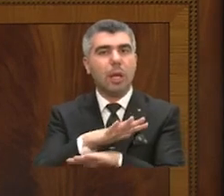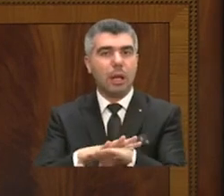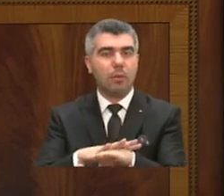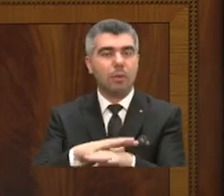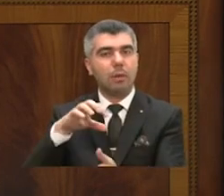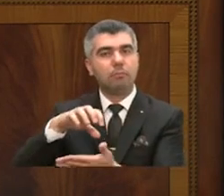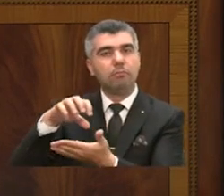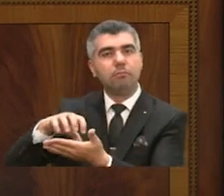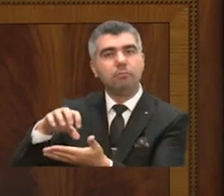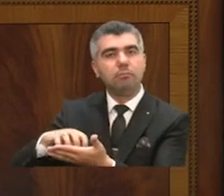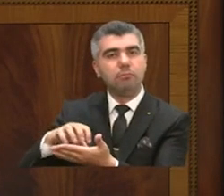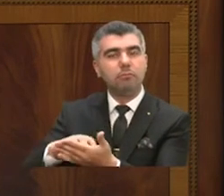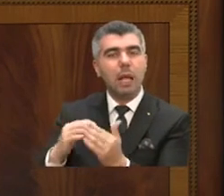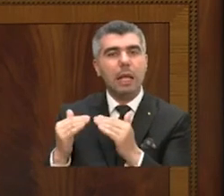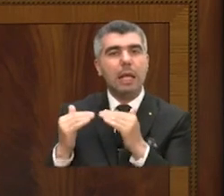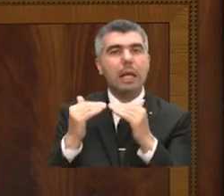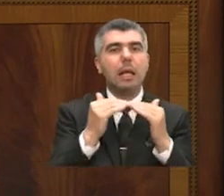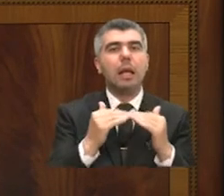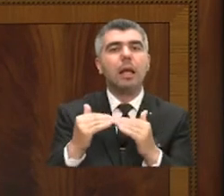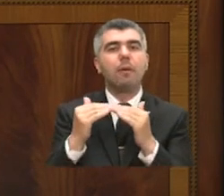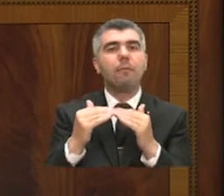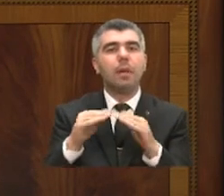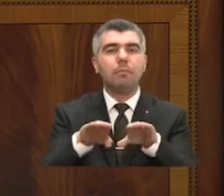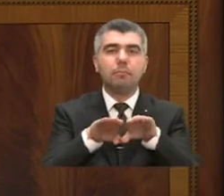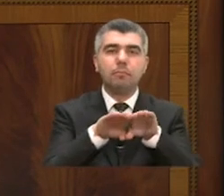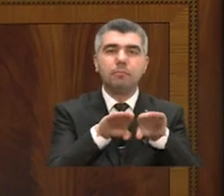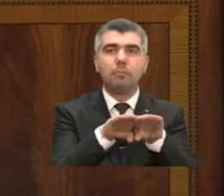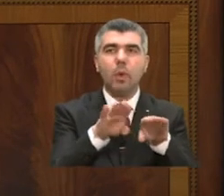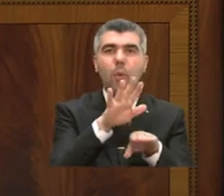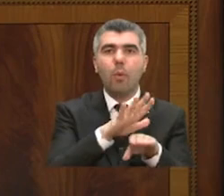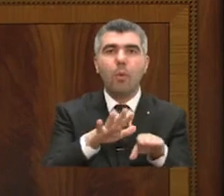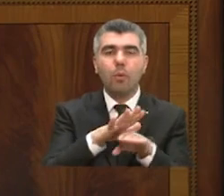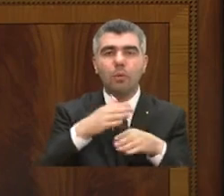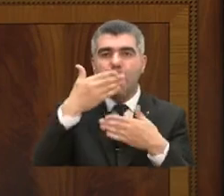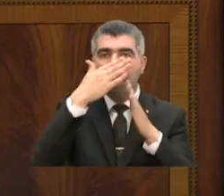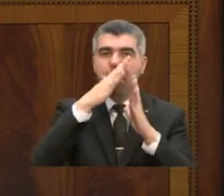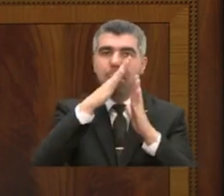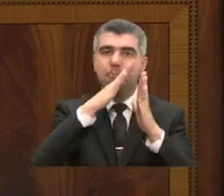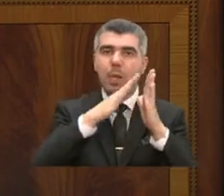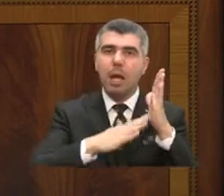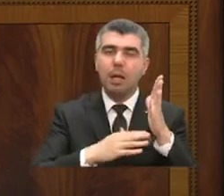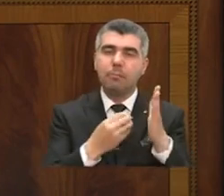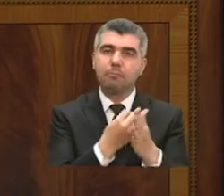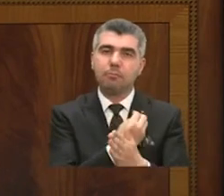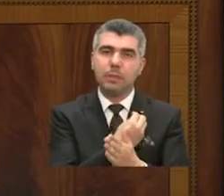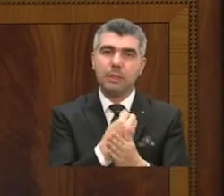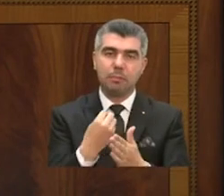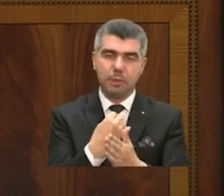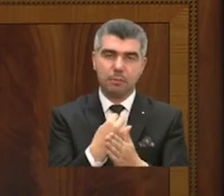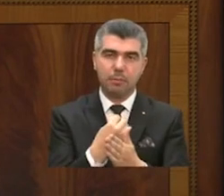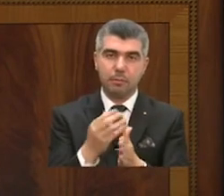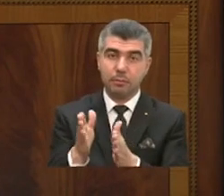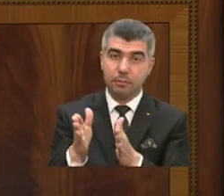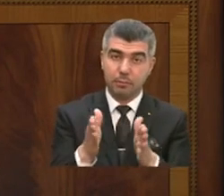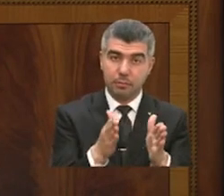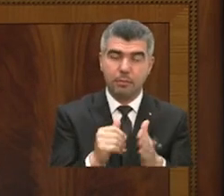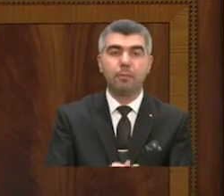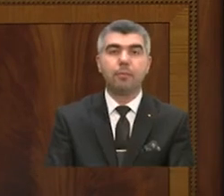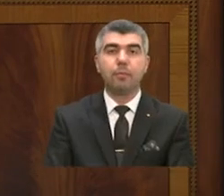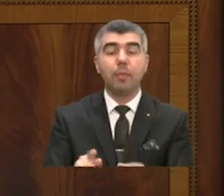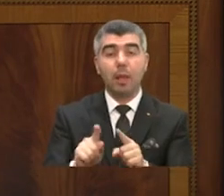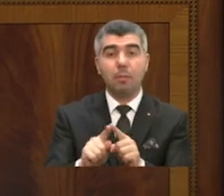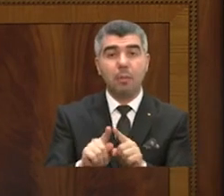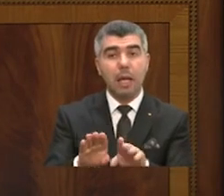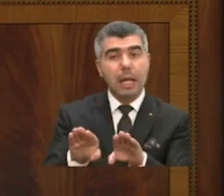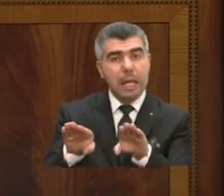بما يحقق العدالة المجالية على المستوى الصحي في تراب المملكة. ولأجل ضمان عرض صحي عادل ومنصف